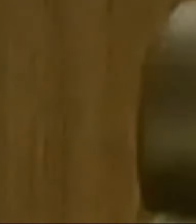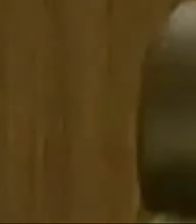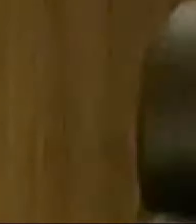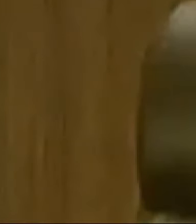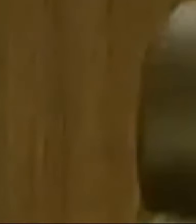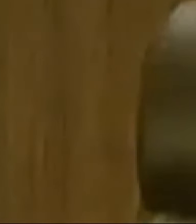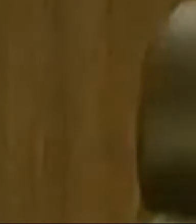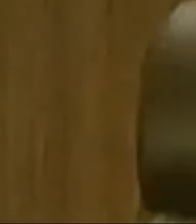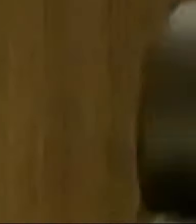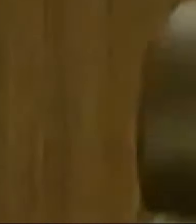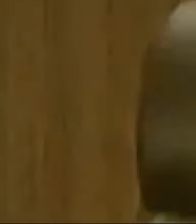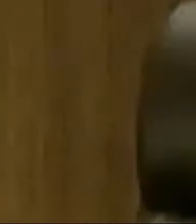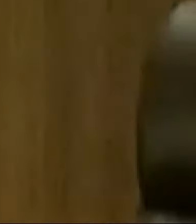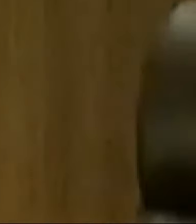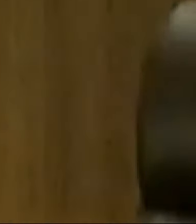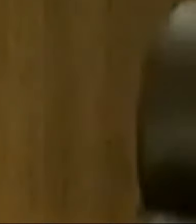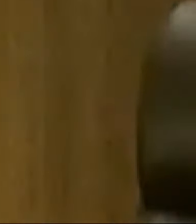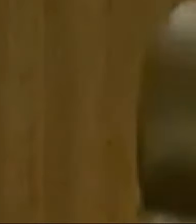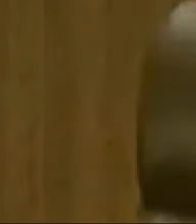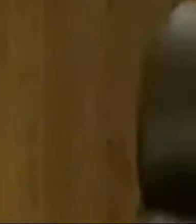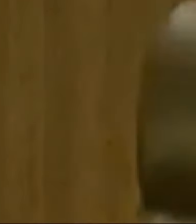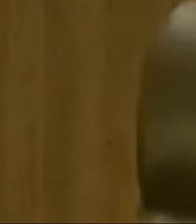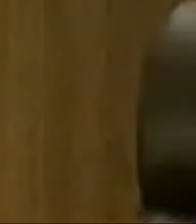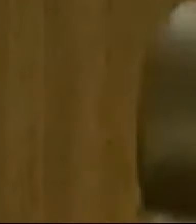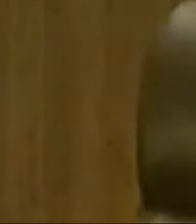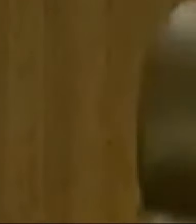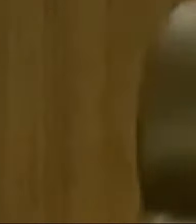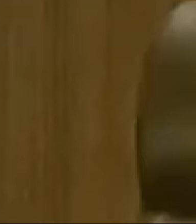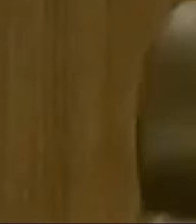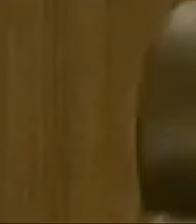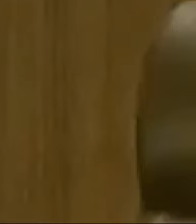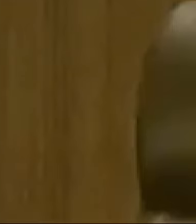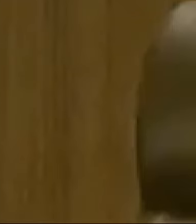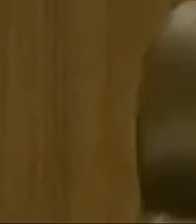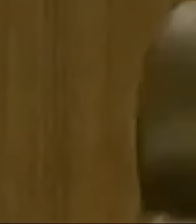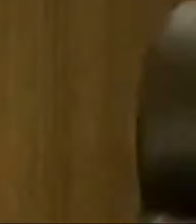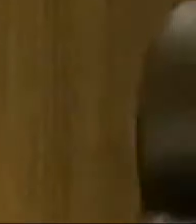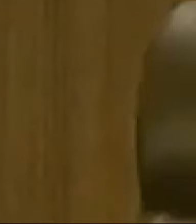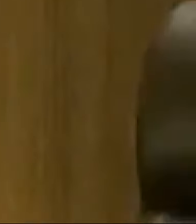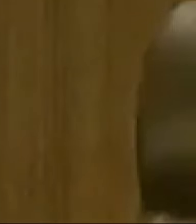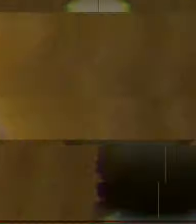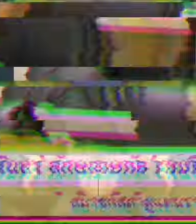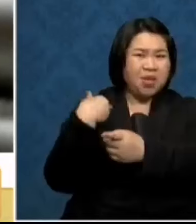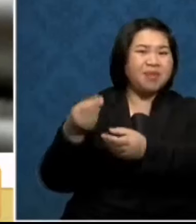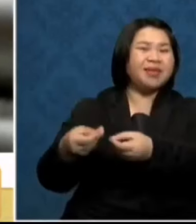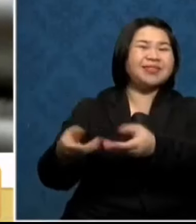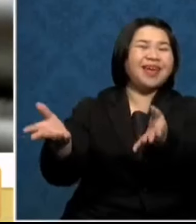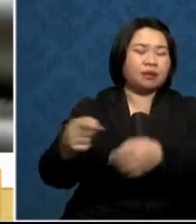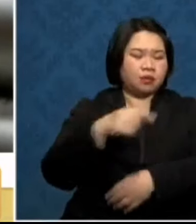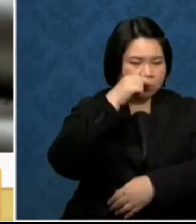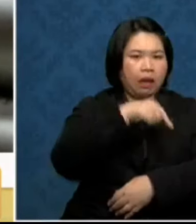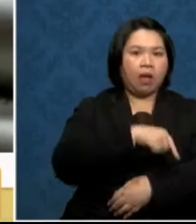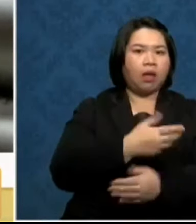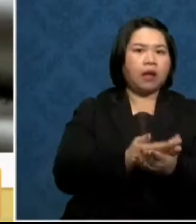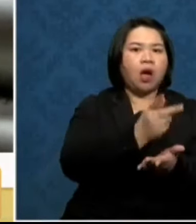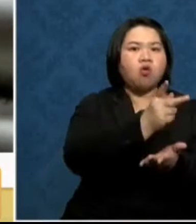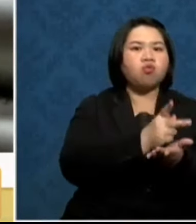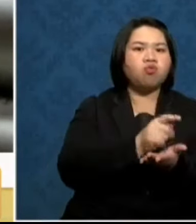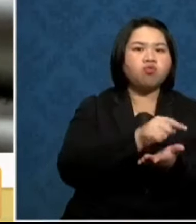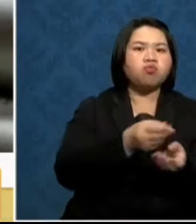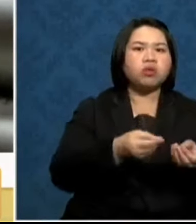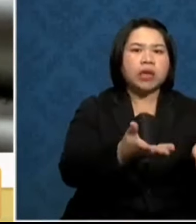ของบางพรรคการเมืองเท่านั้นแต่ไม่ใช่ทางรอดของประเทศอย่างแน่นอนก่อนอื่นขอ